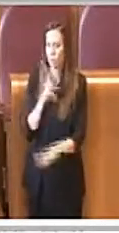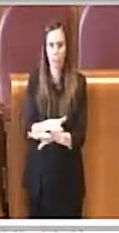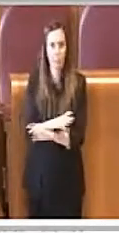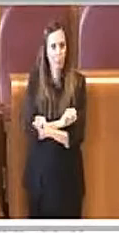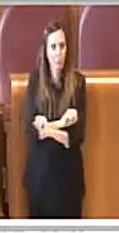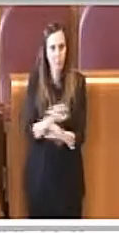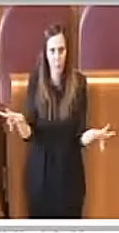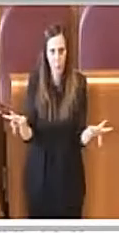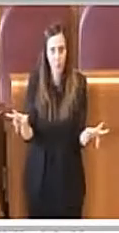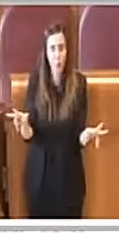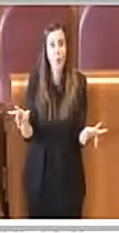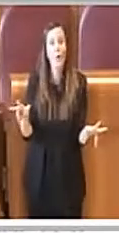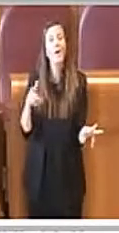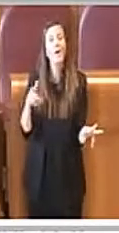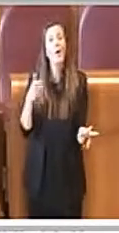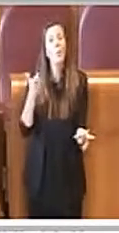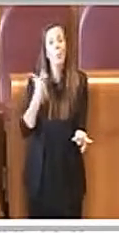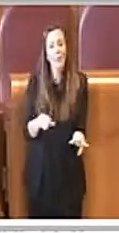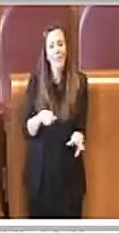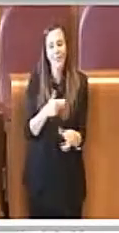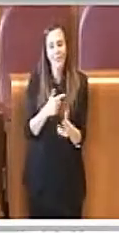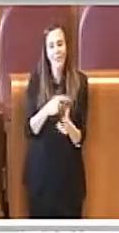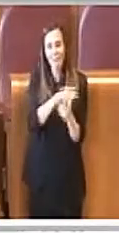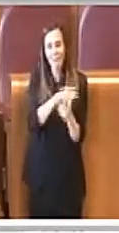che sostanzialmente ripropongono